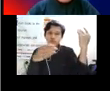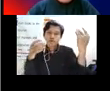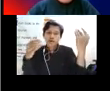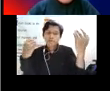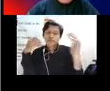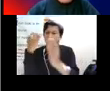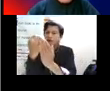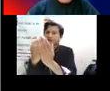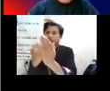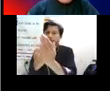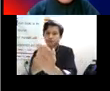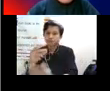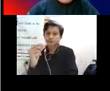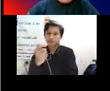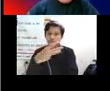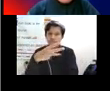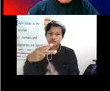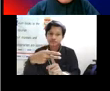pertama kita pilih